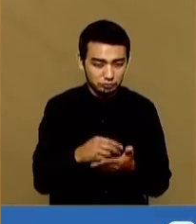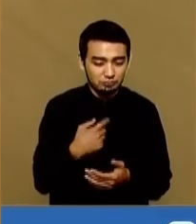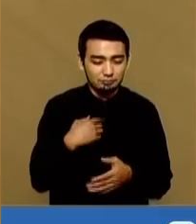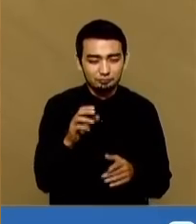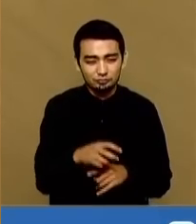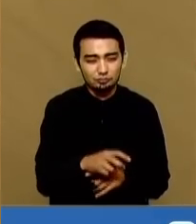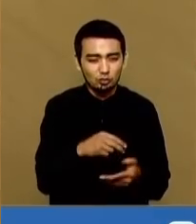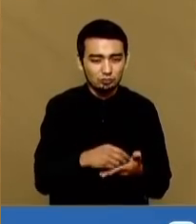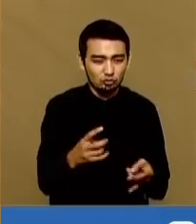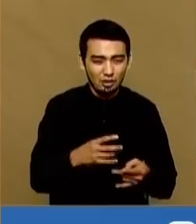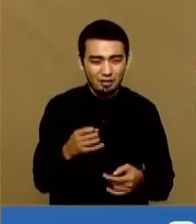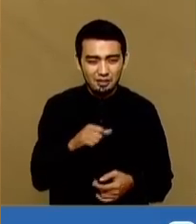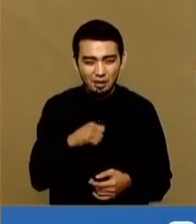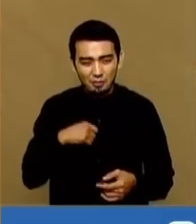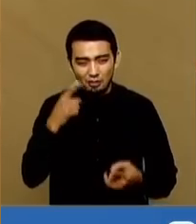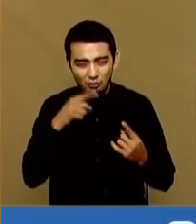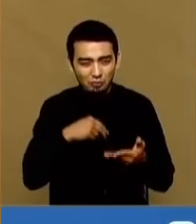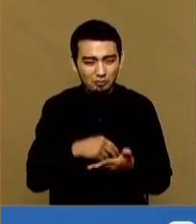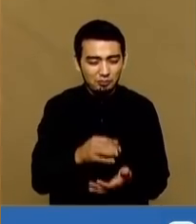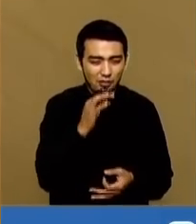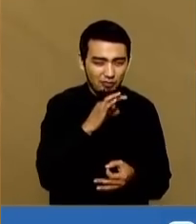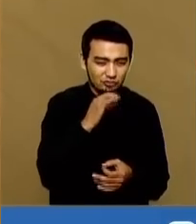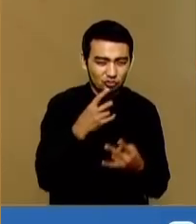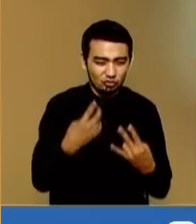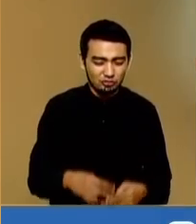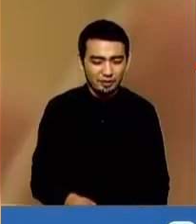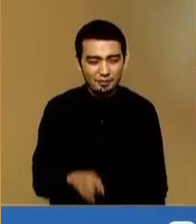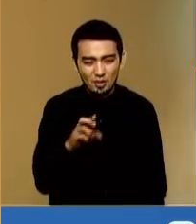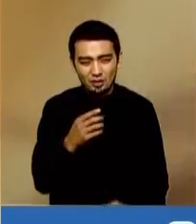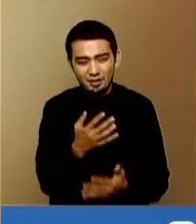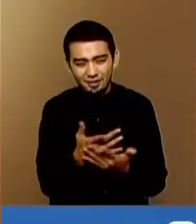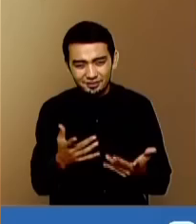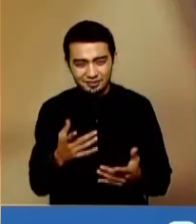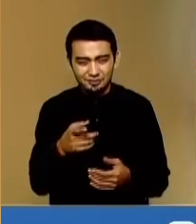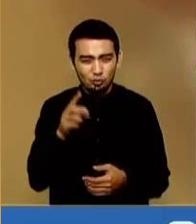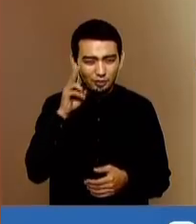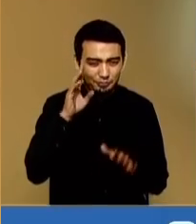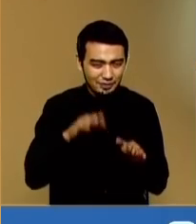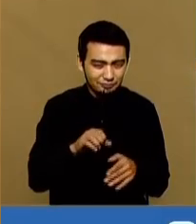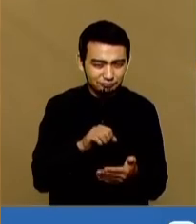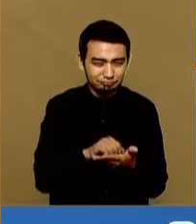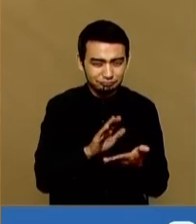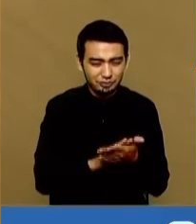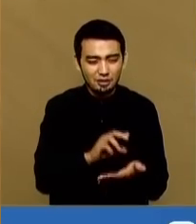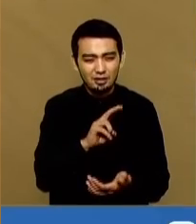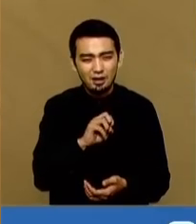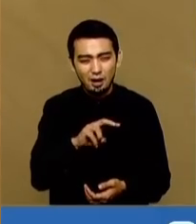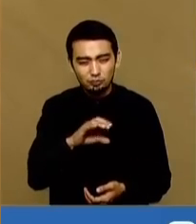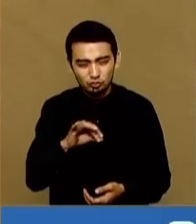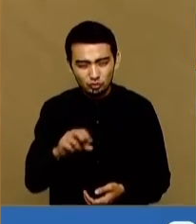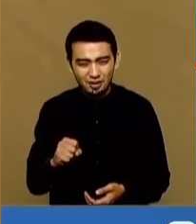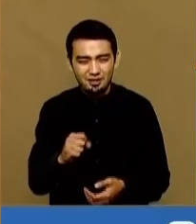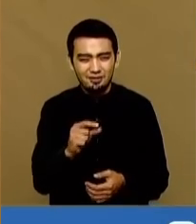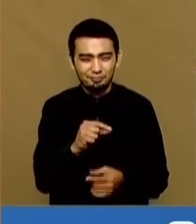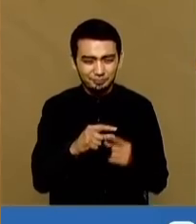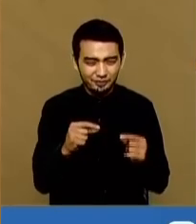Биологиялық белсенді қоспалар соңғы кездері Қазақстанда кең танылып, тіпті дәріхана сөрелерінде де самсап тұр. Капсула, ұнтақ, тұнба, бальзам және сироп